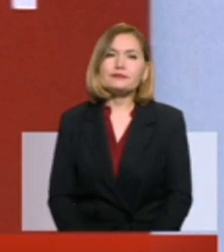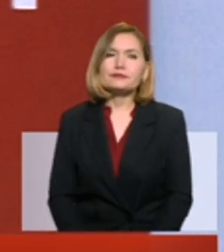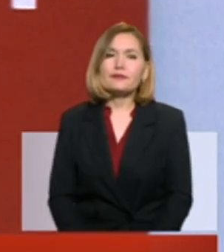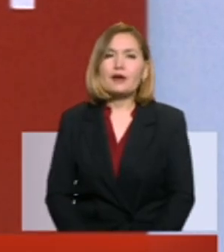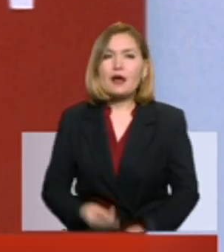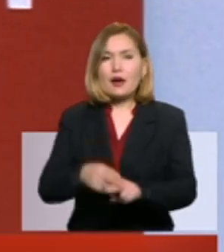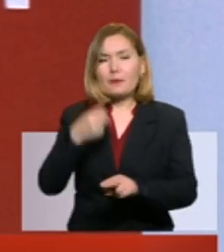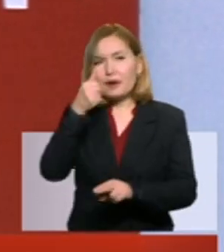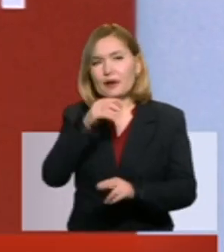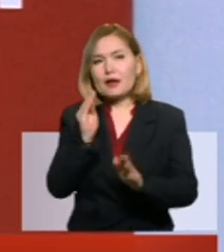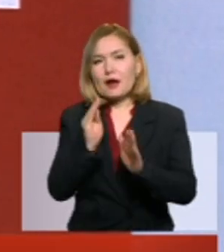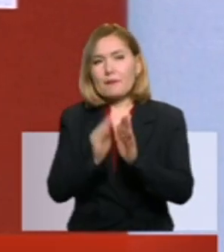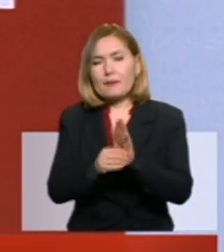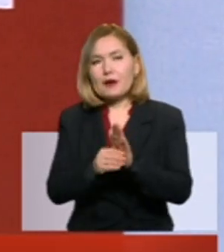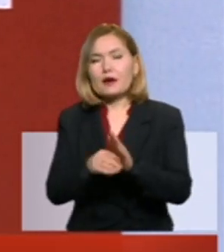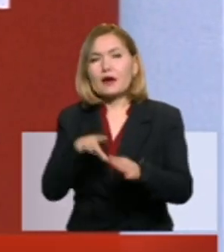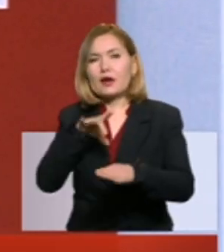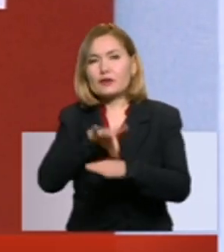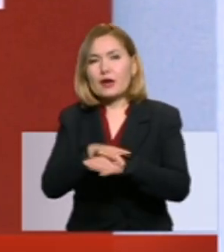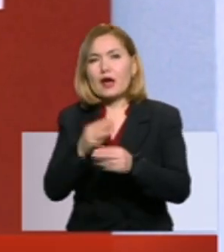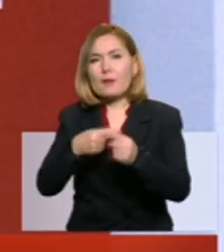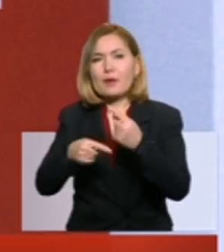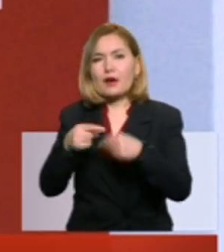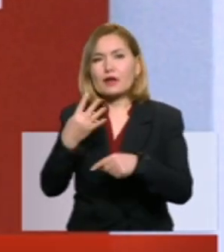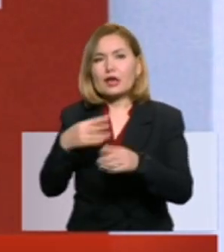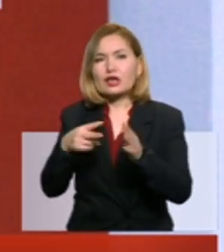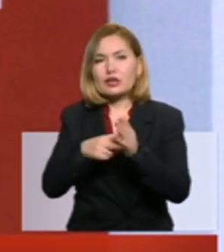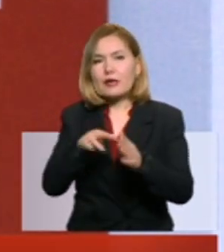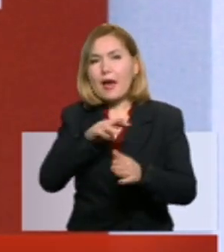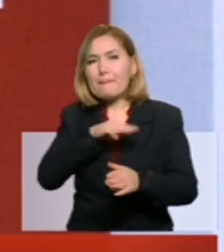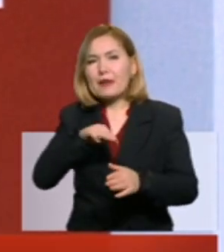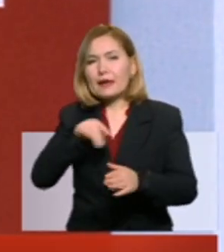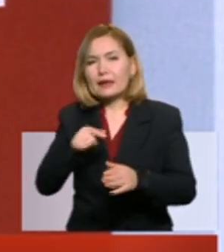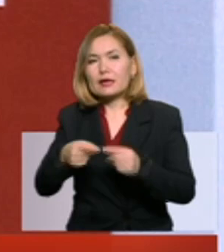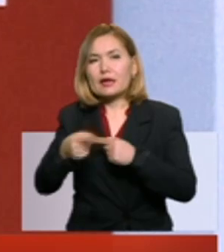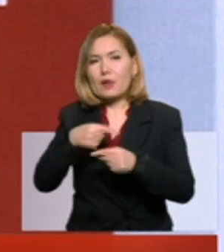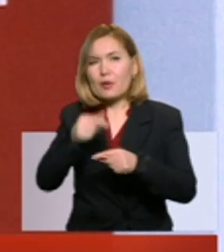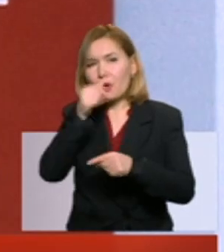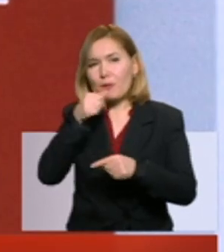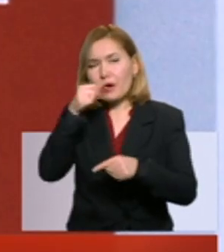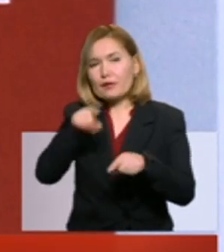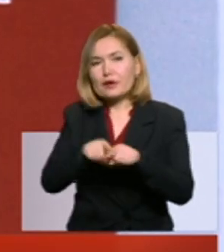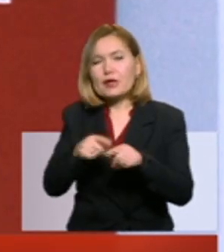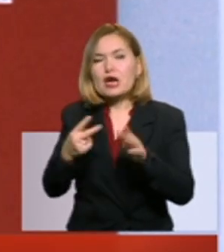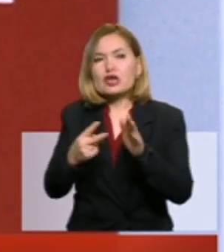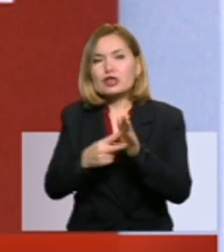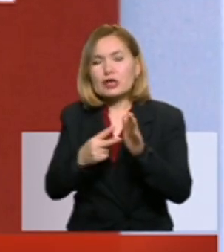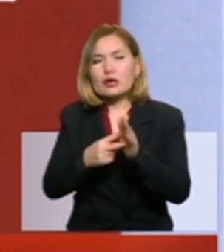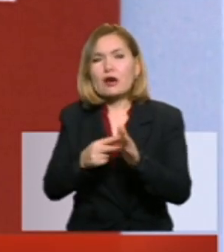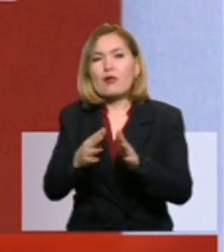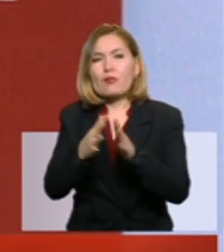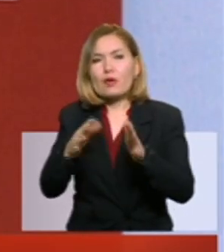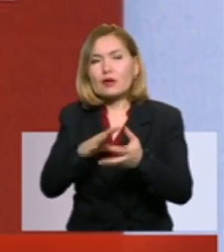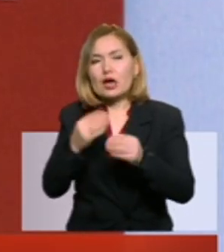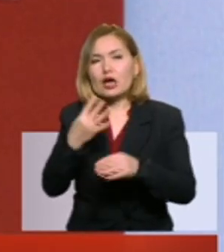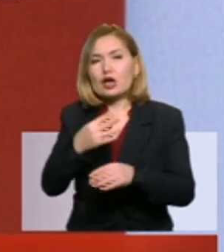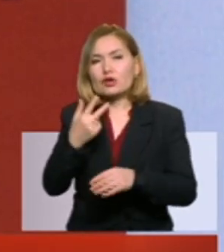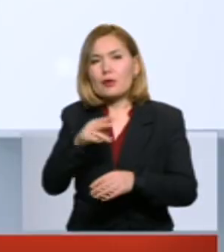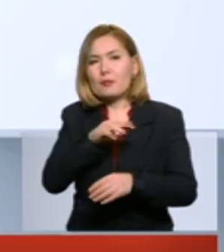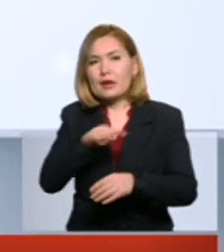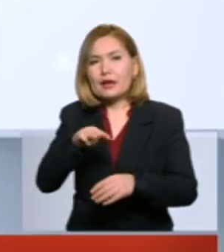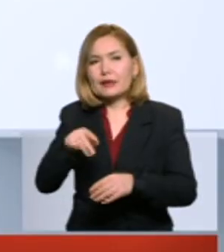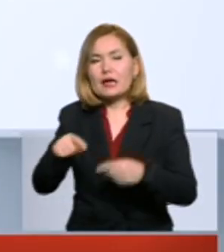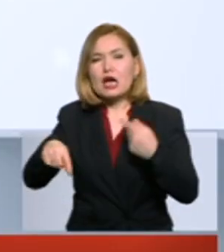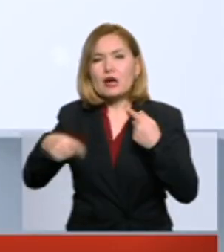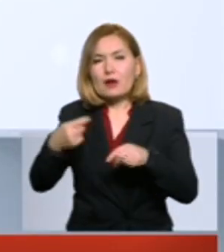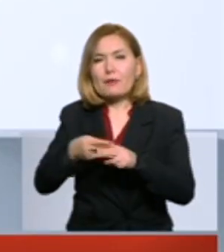Биыл жемқорлар бюджетке 47 миллиард теңге шығын келтірді. Бұл өткен жылмен салыстырғанда 7,5 есе көп. 43 миллиард теңге